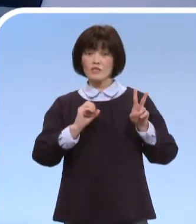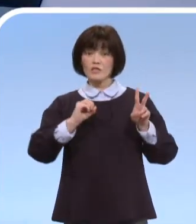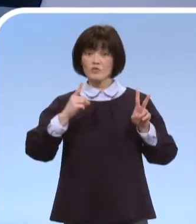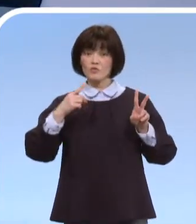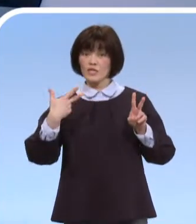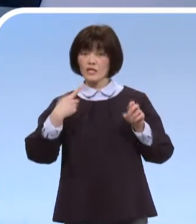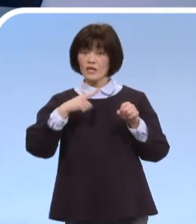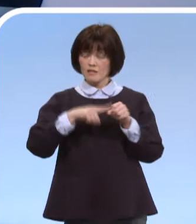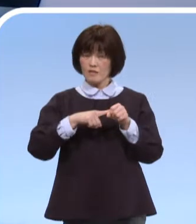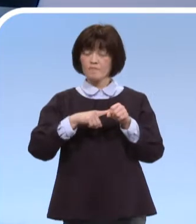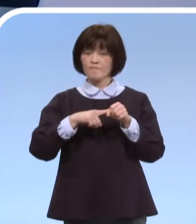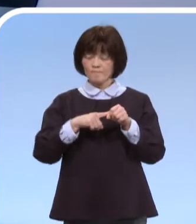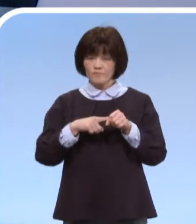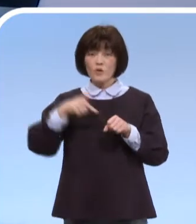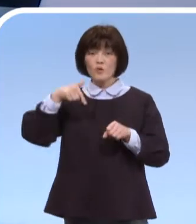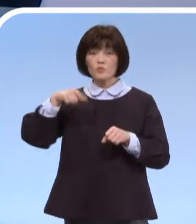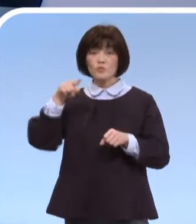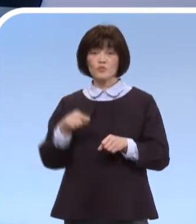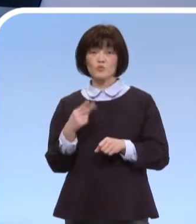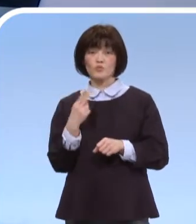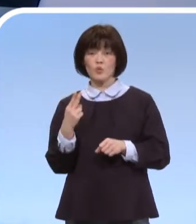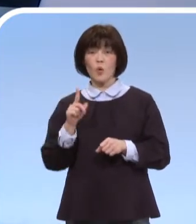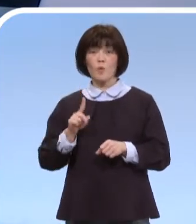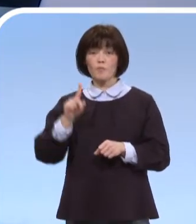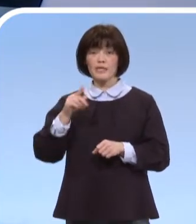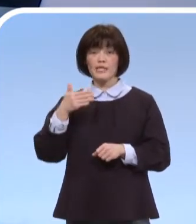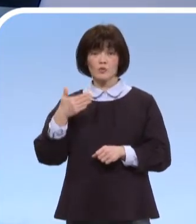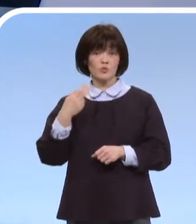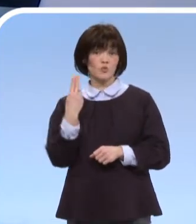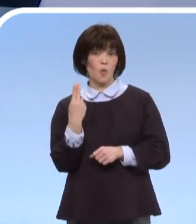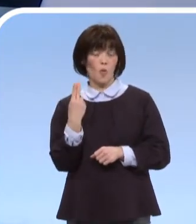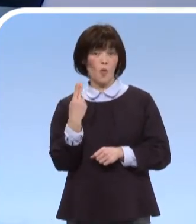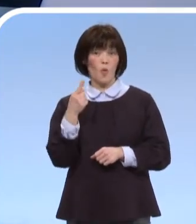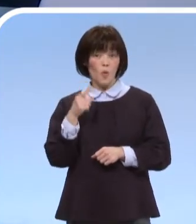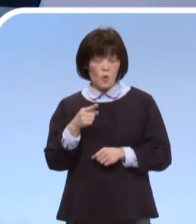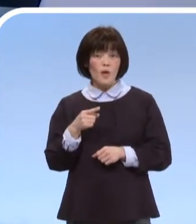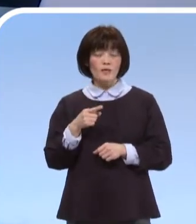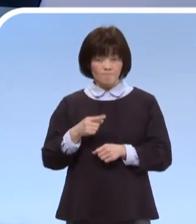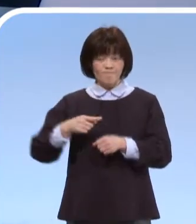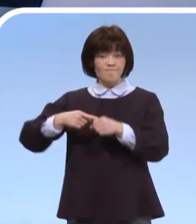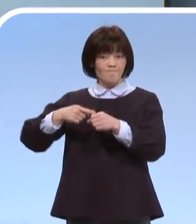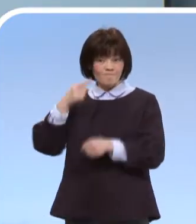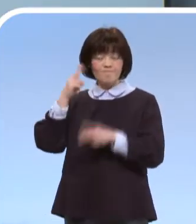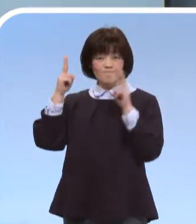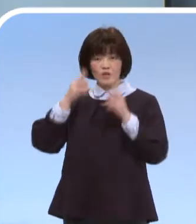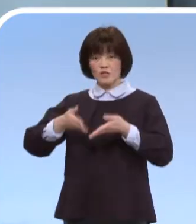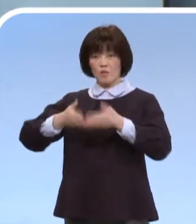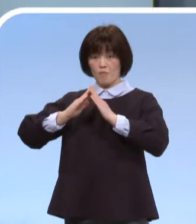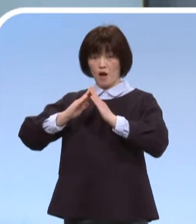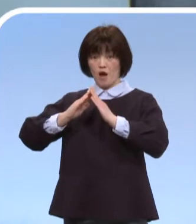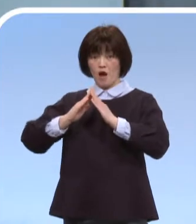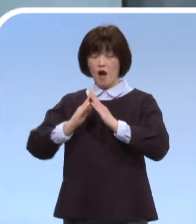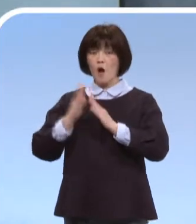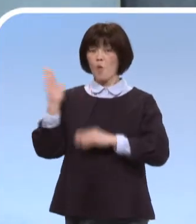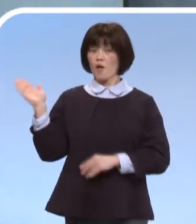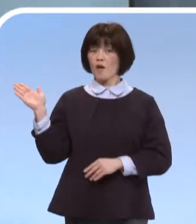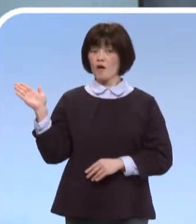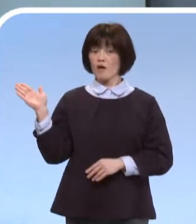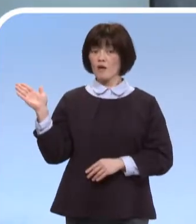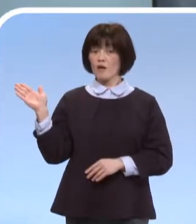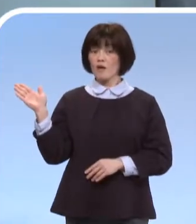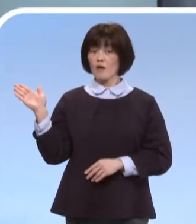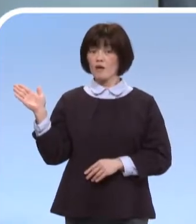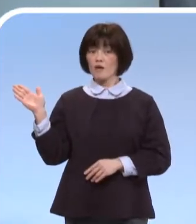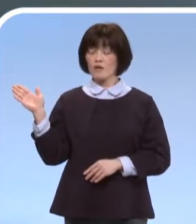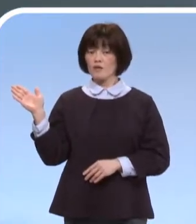2017年にフードピクトという商品で起業しました。 フードピクトっていうのは、 はい、このマグカップにちょっと載ってるのも